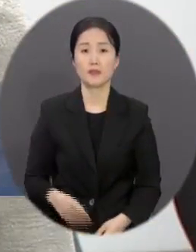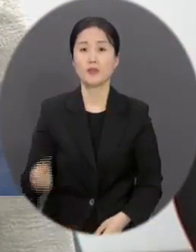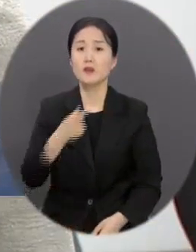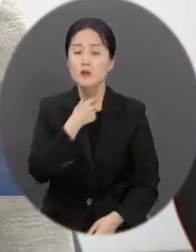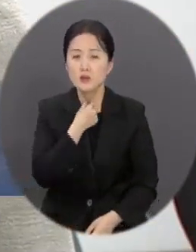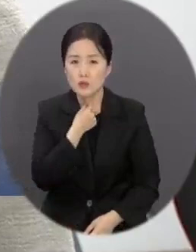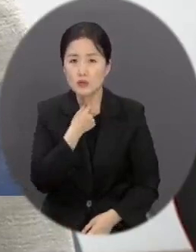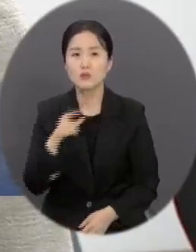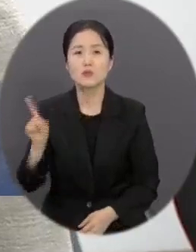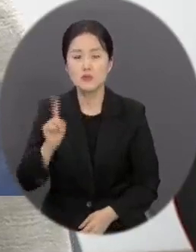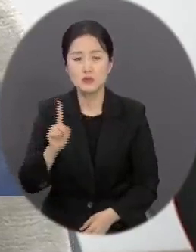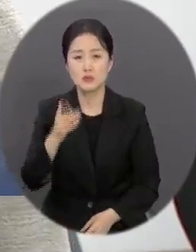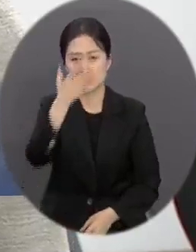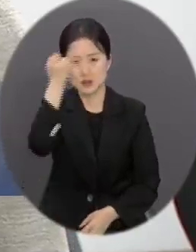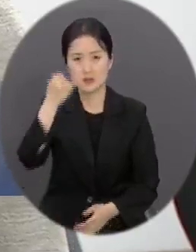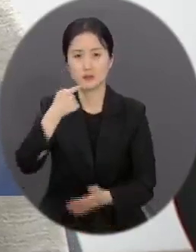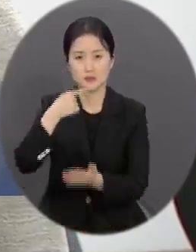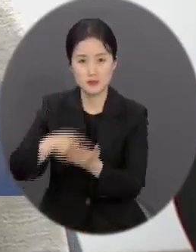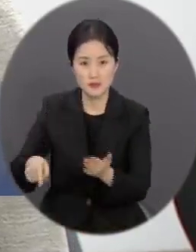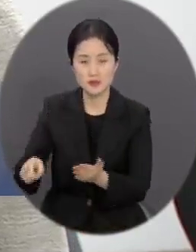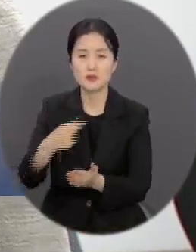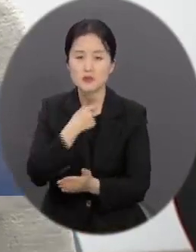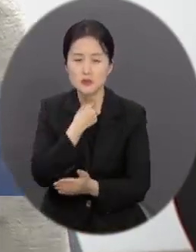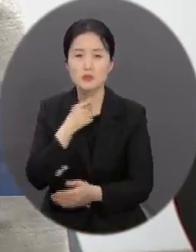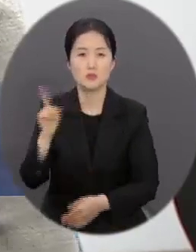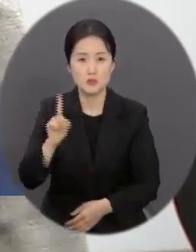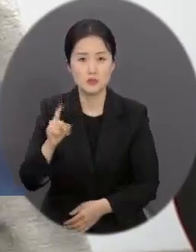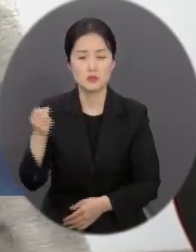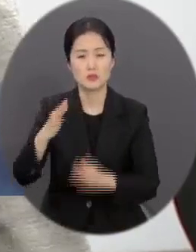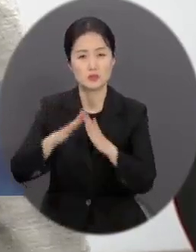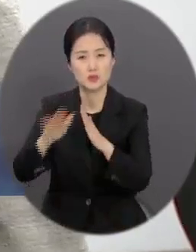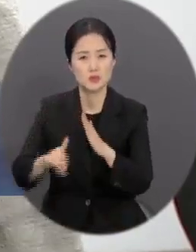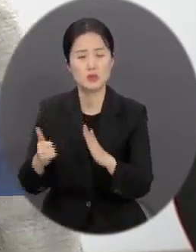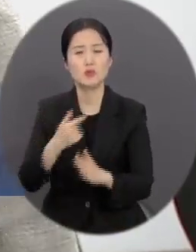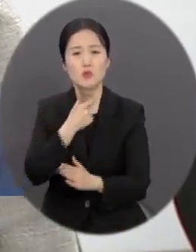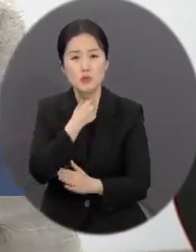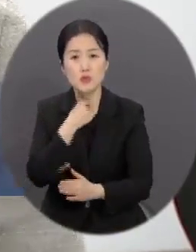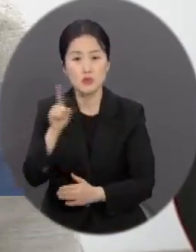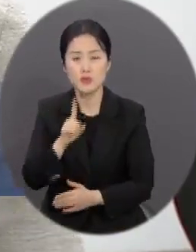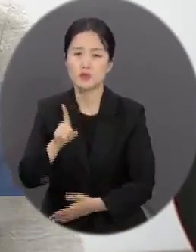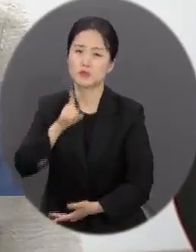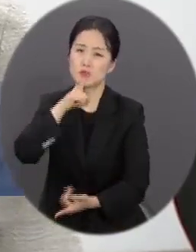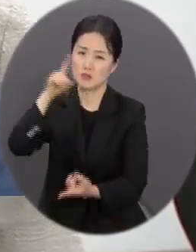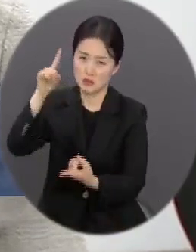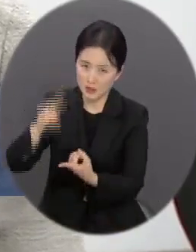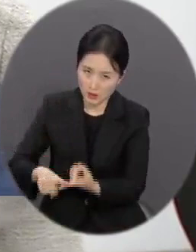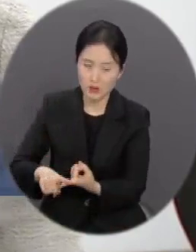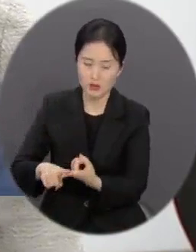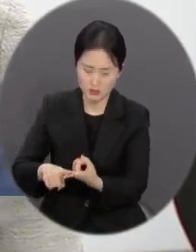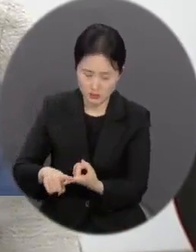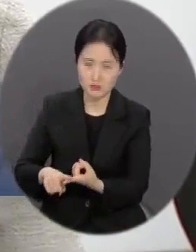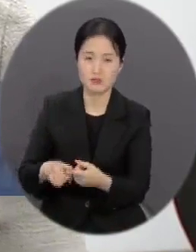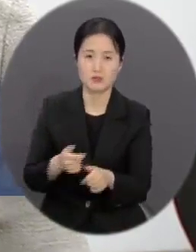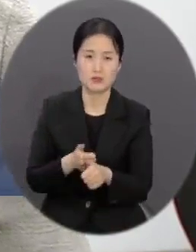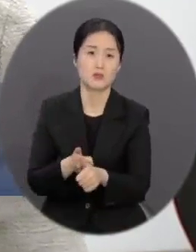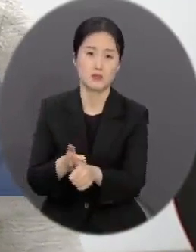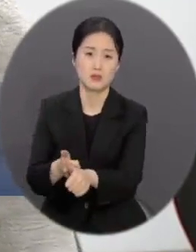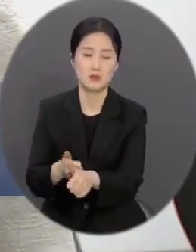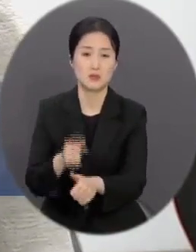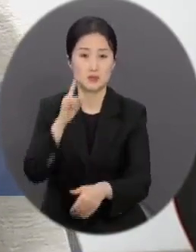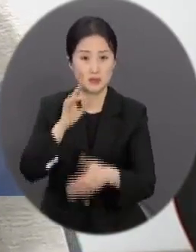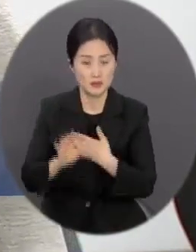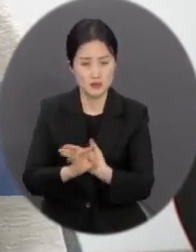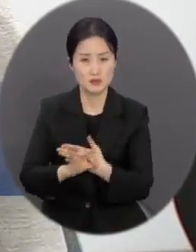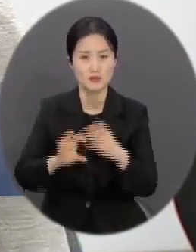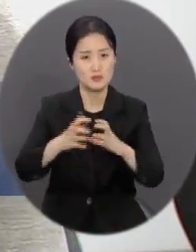된다는 것이고요. 유지에 따라서 그 유족들이 공익을 위해서 이